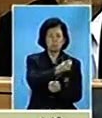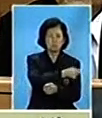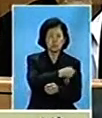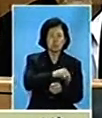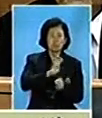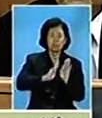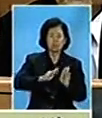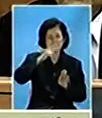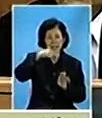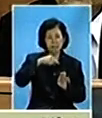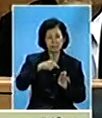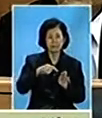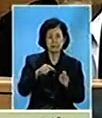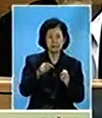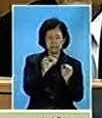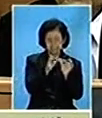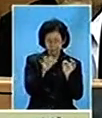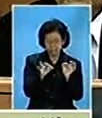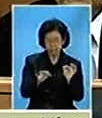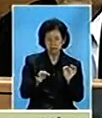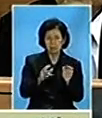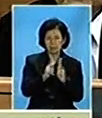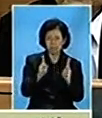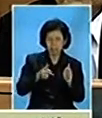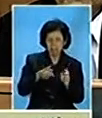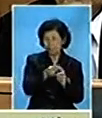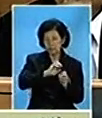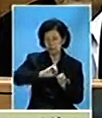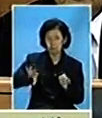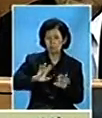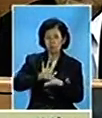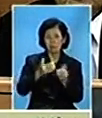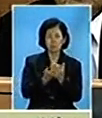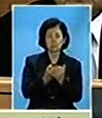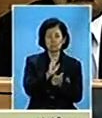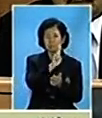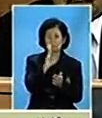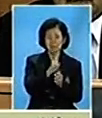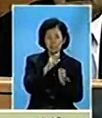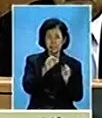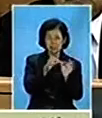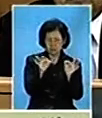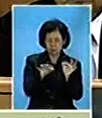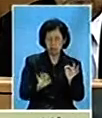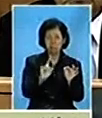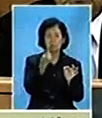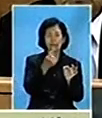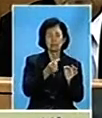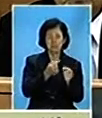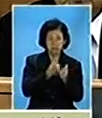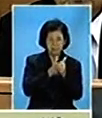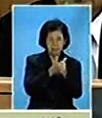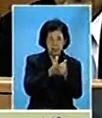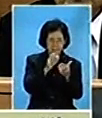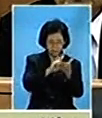ความนี้กรรมาธิการได้ตัดออกทั้งหมดนะครับแล้วไปใช้ข้อความใหม่ที่ปรากฏในรายงานในข้อความ